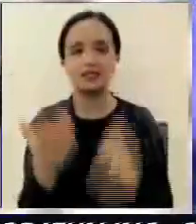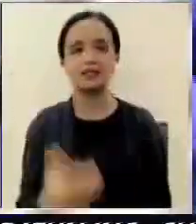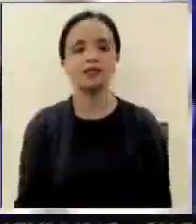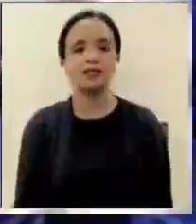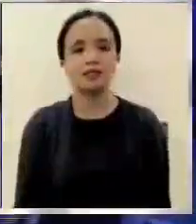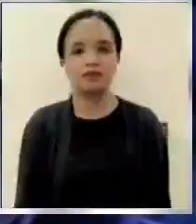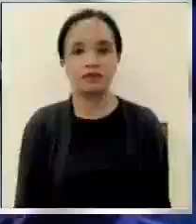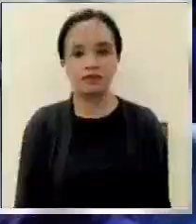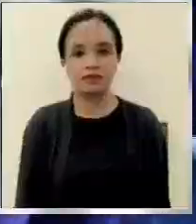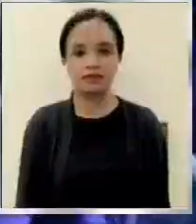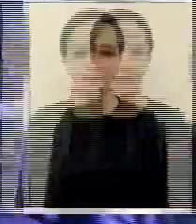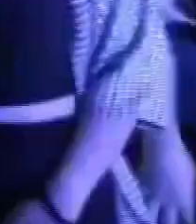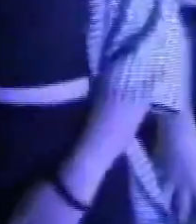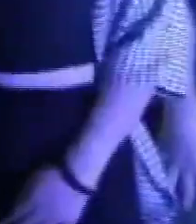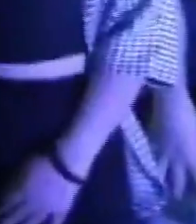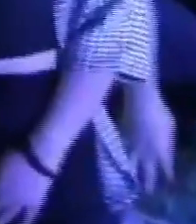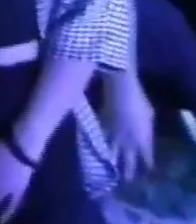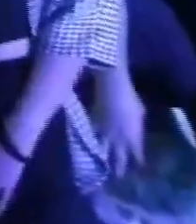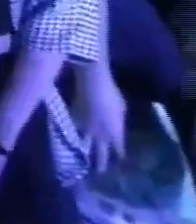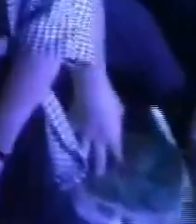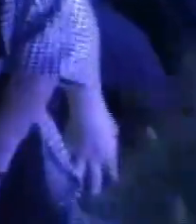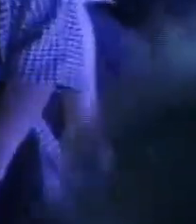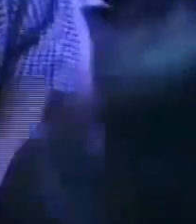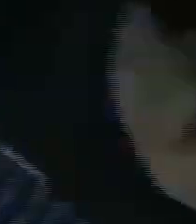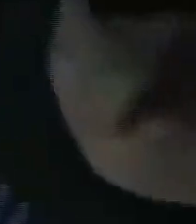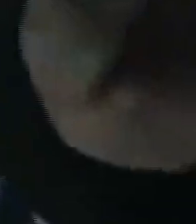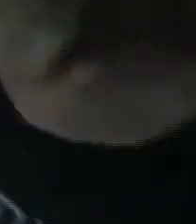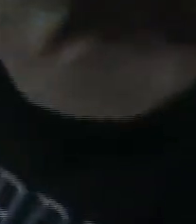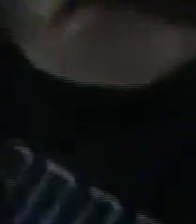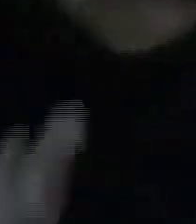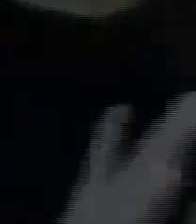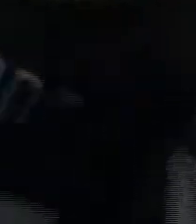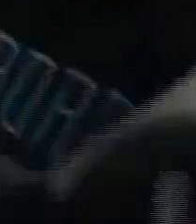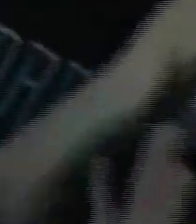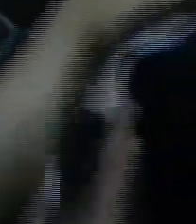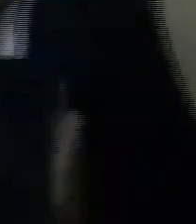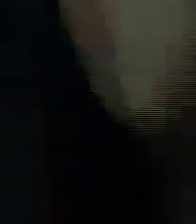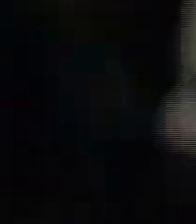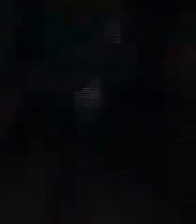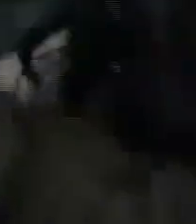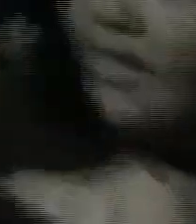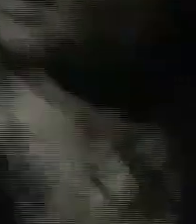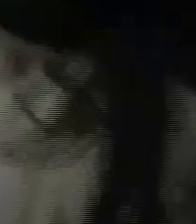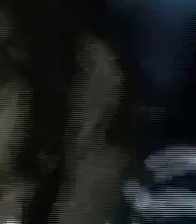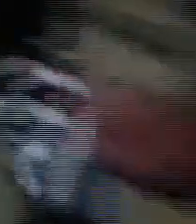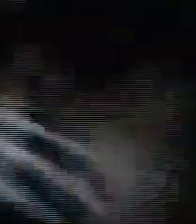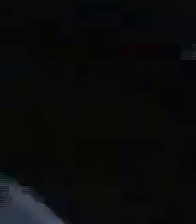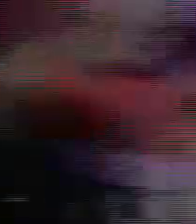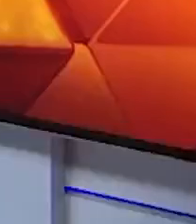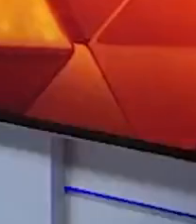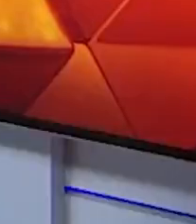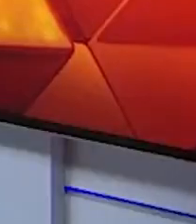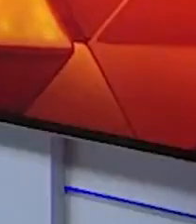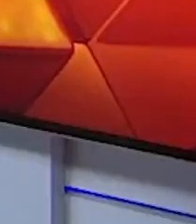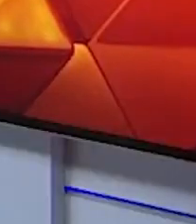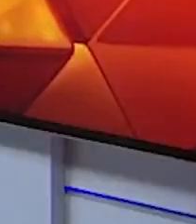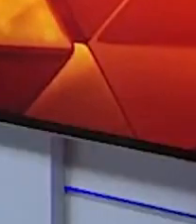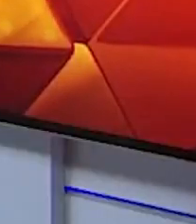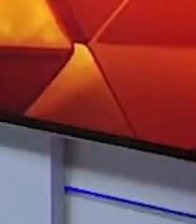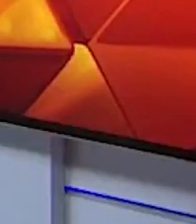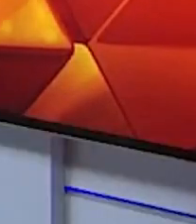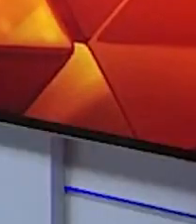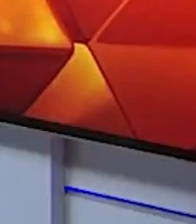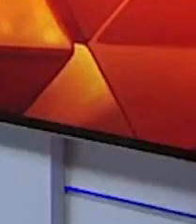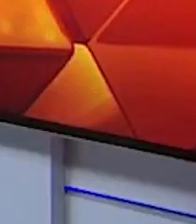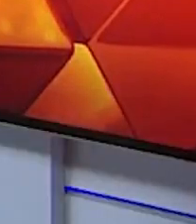si Aileen Pedreso ng GMA Regional TV, 1 Western Visayas, nakatuto 24 oras. Para sa mas